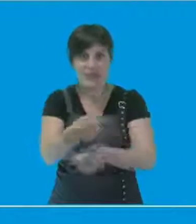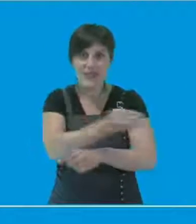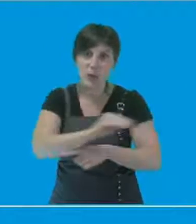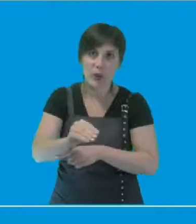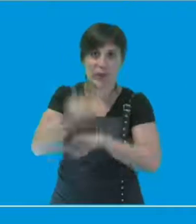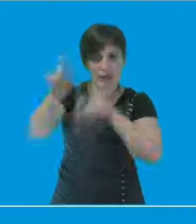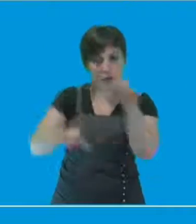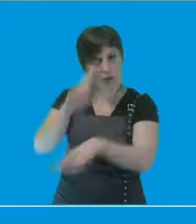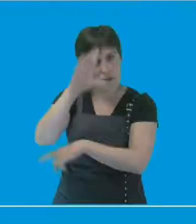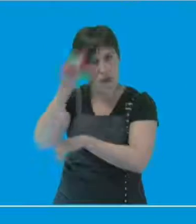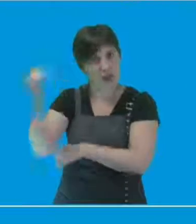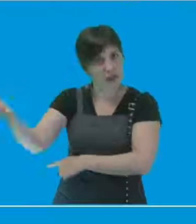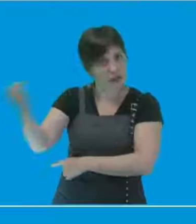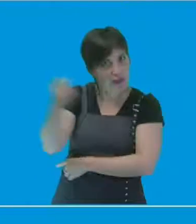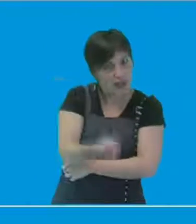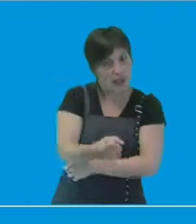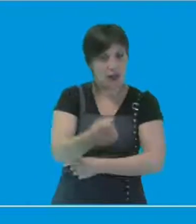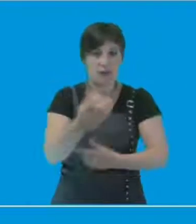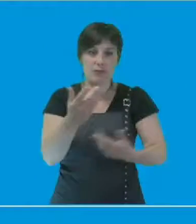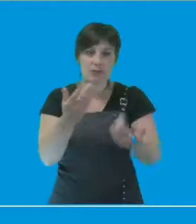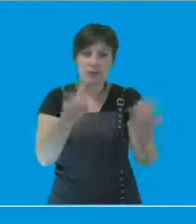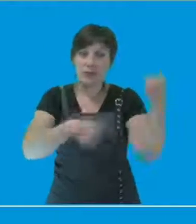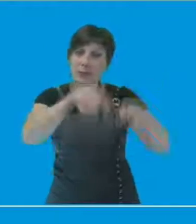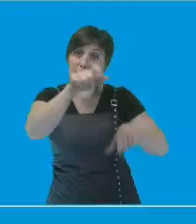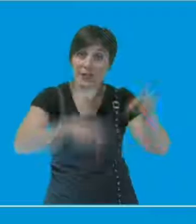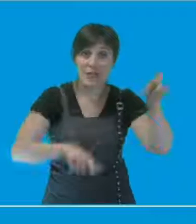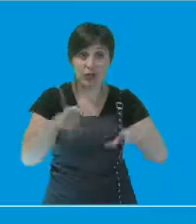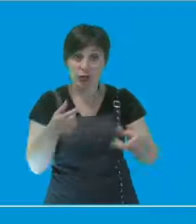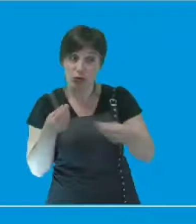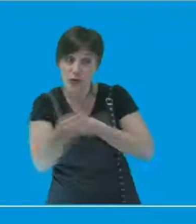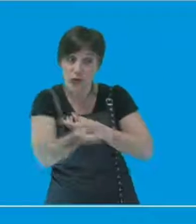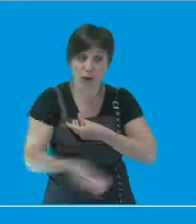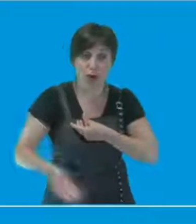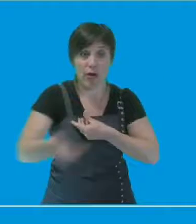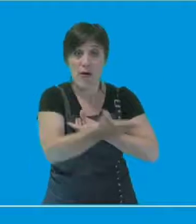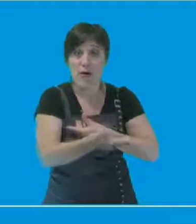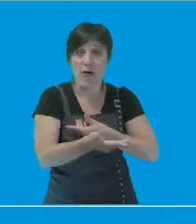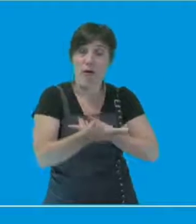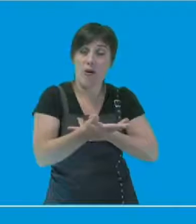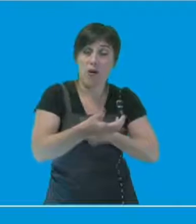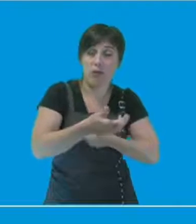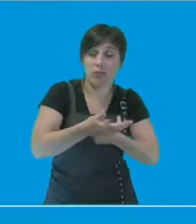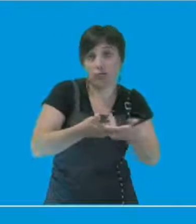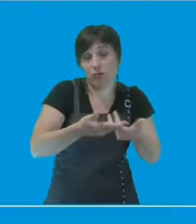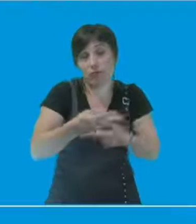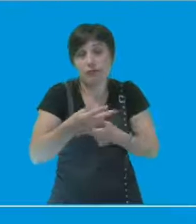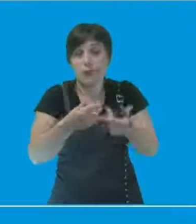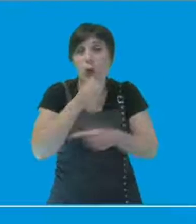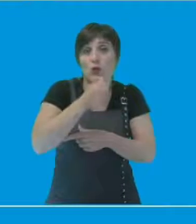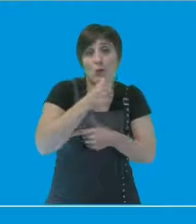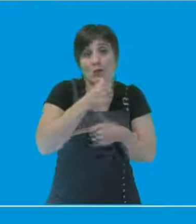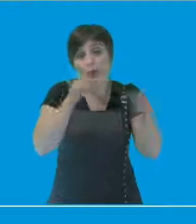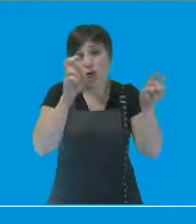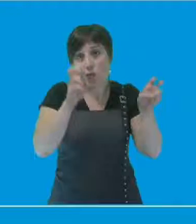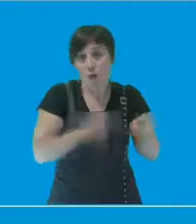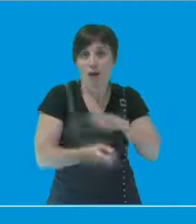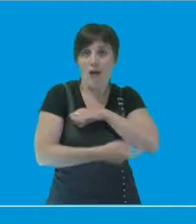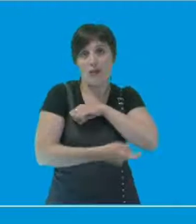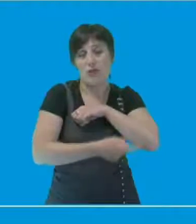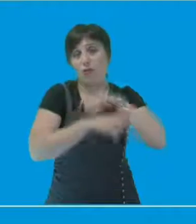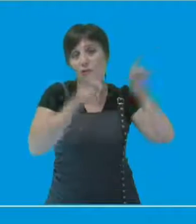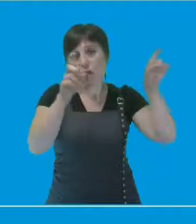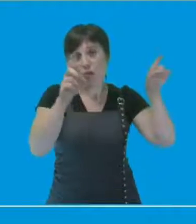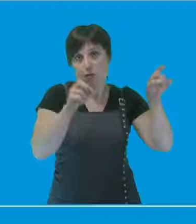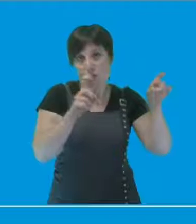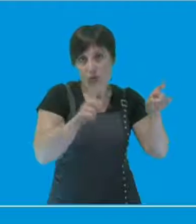un processus de réduction des risques et de soins et un nouveau parcours de vie afin de lutter contre leurs addictions, à aider